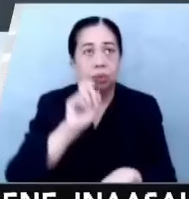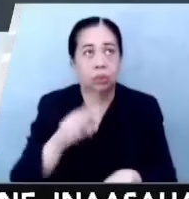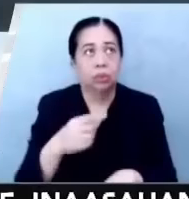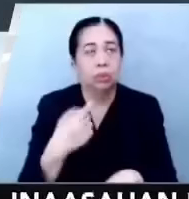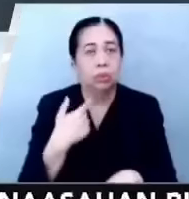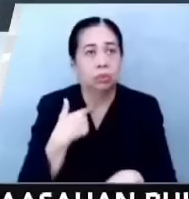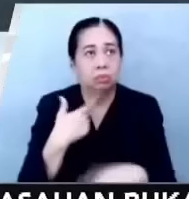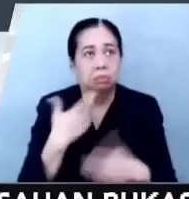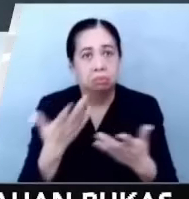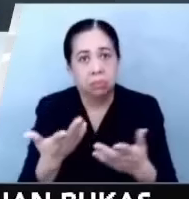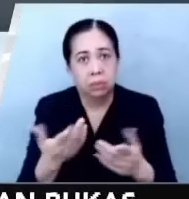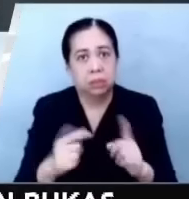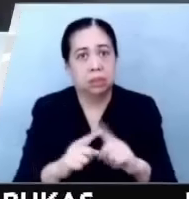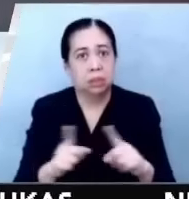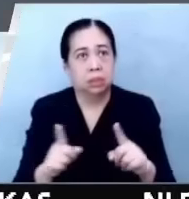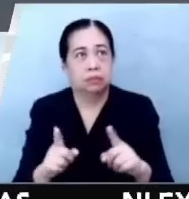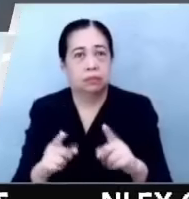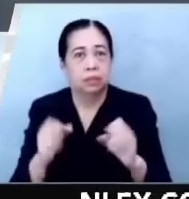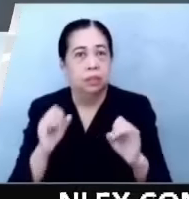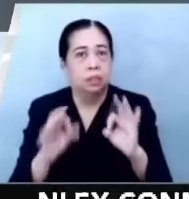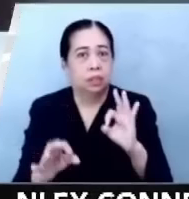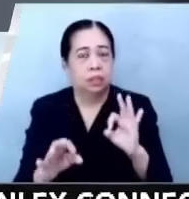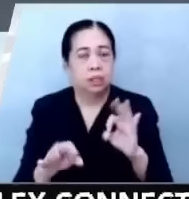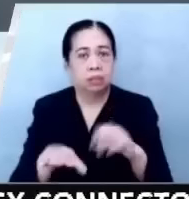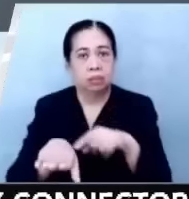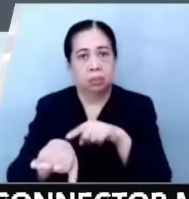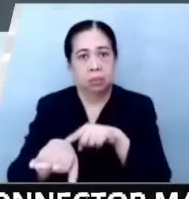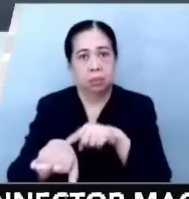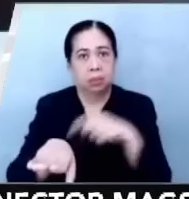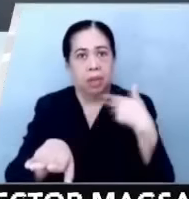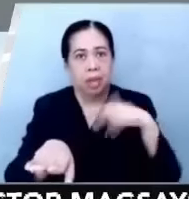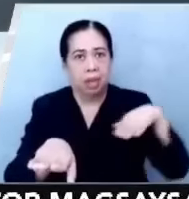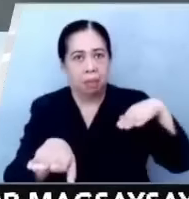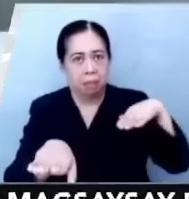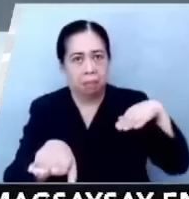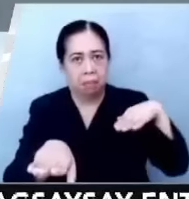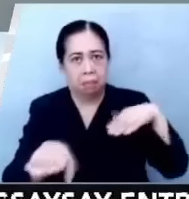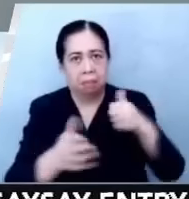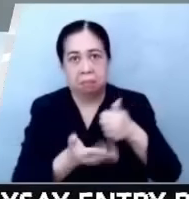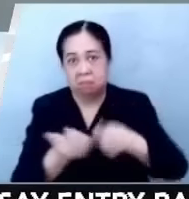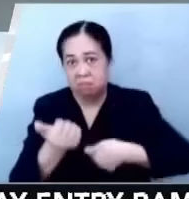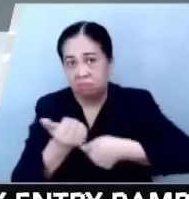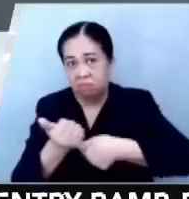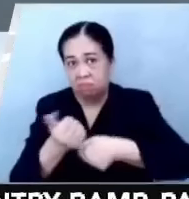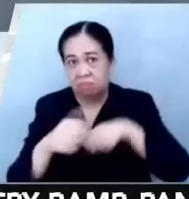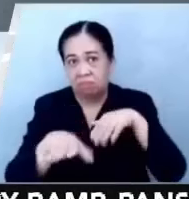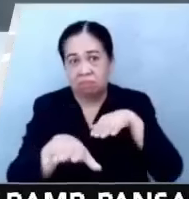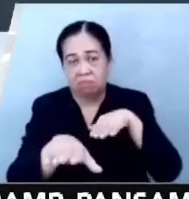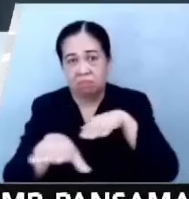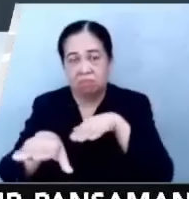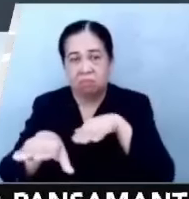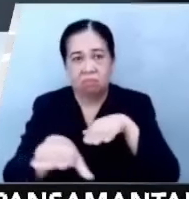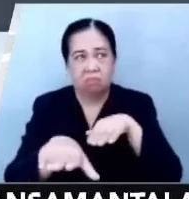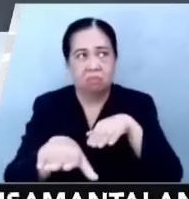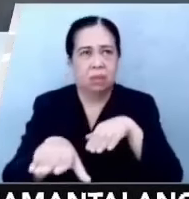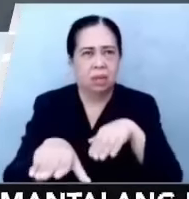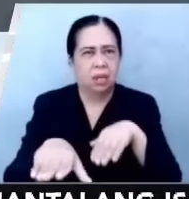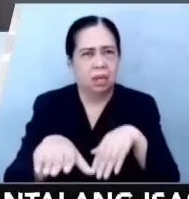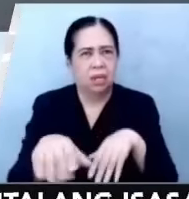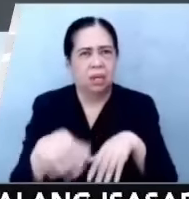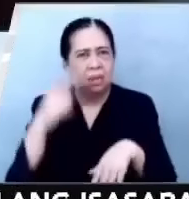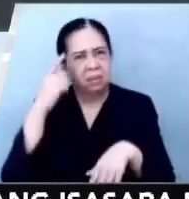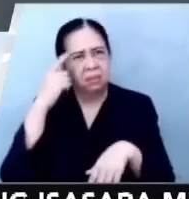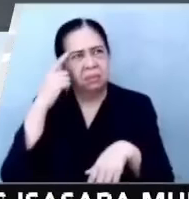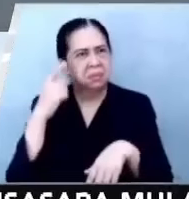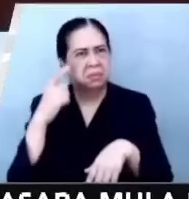different scenario if there is a Coast Guard vessel na kasama sila? I don't think it will change